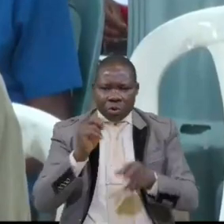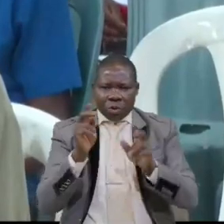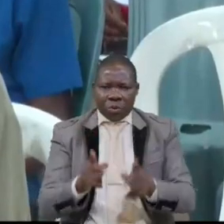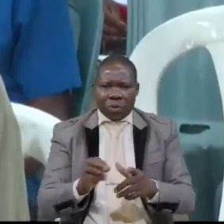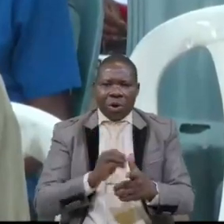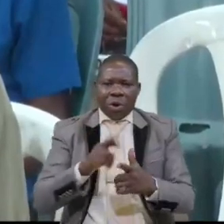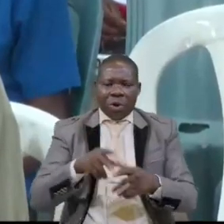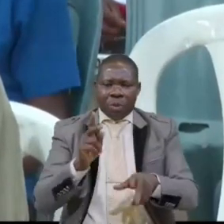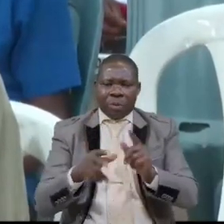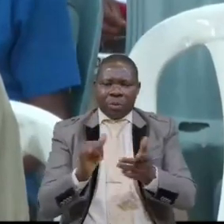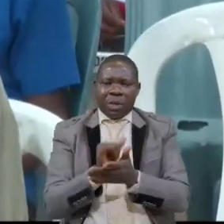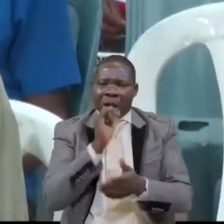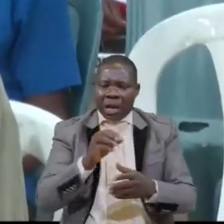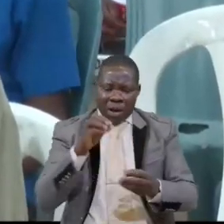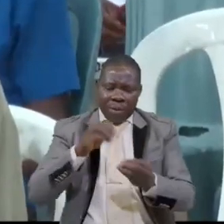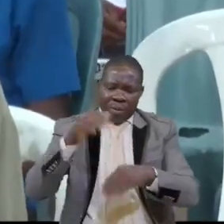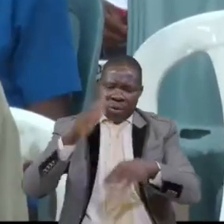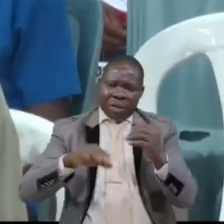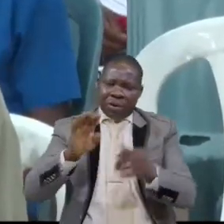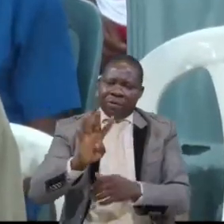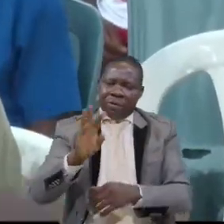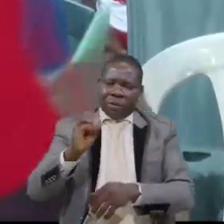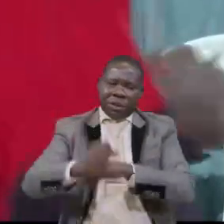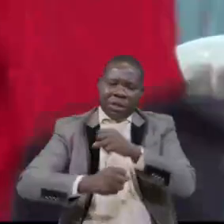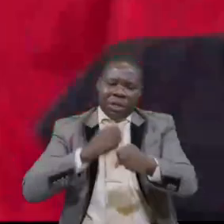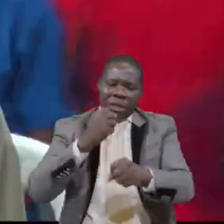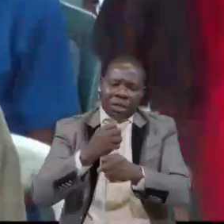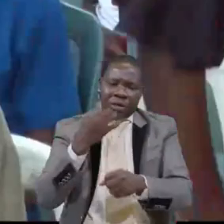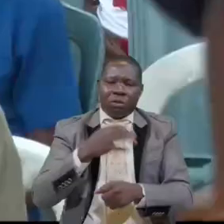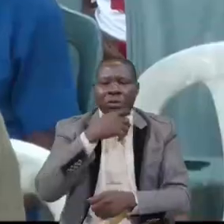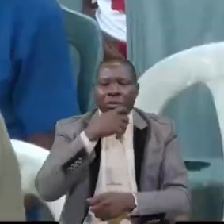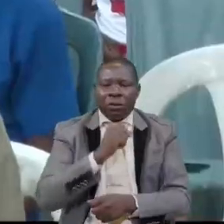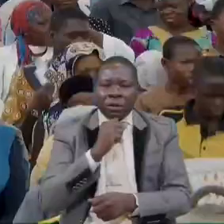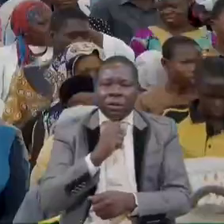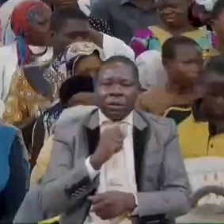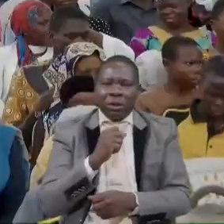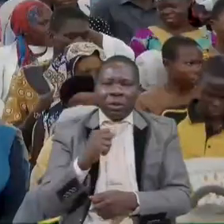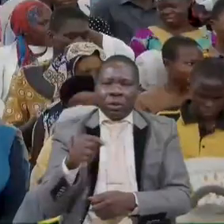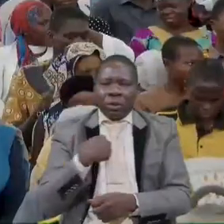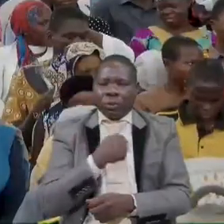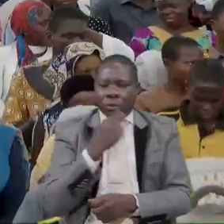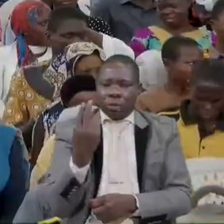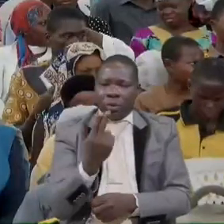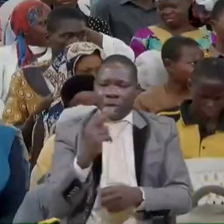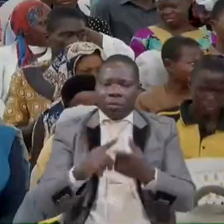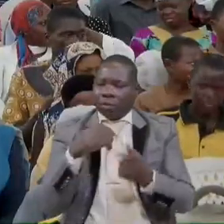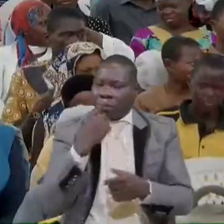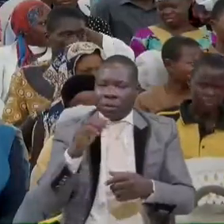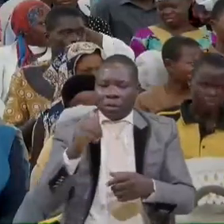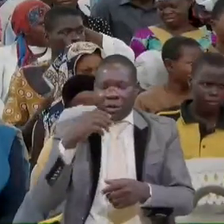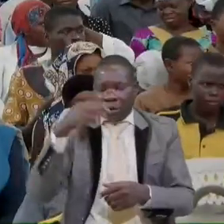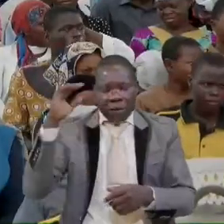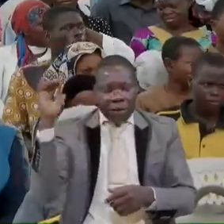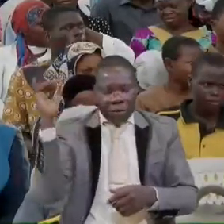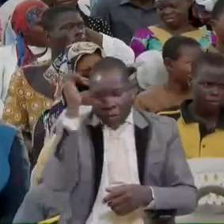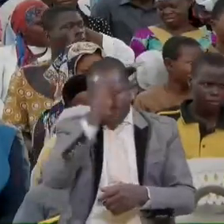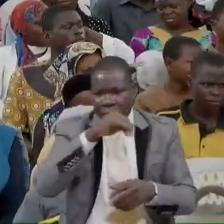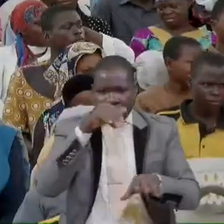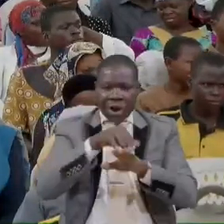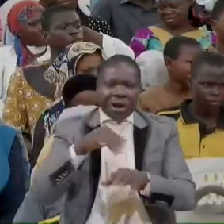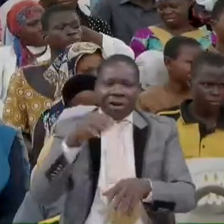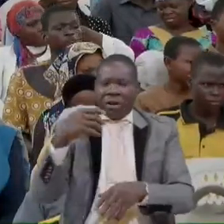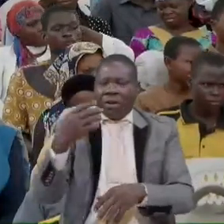ceux-là qui ont dépassé 40 ans déjà, ils disent, un insensé à 40 ans est un insensé pour